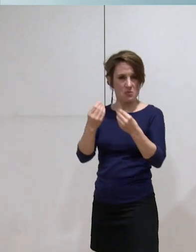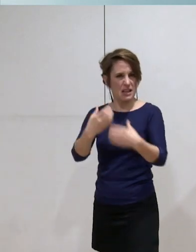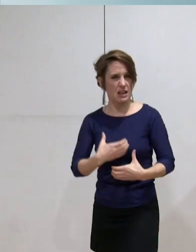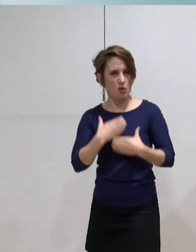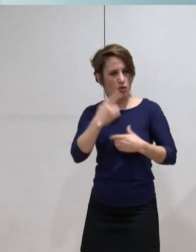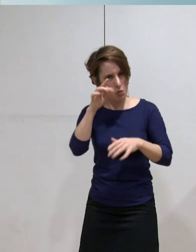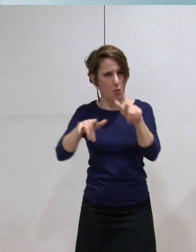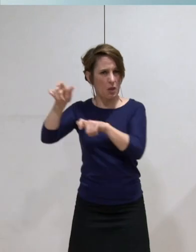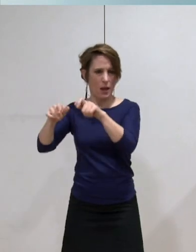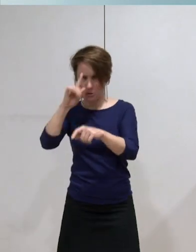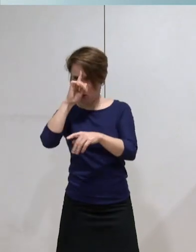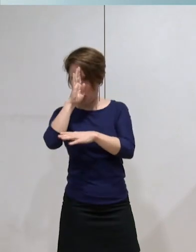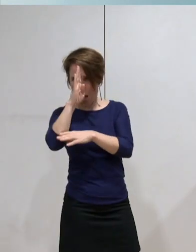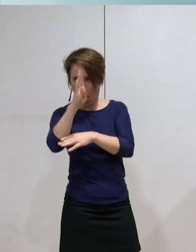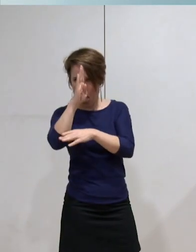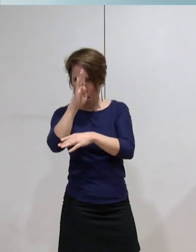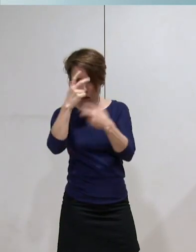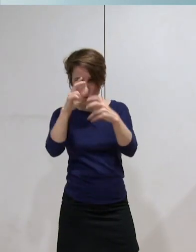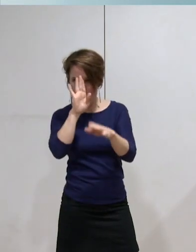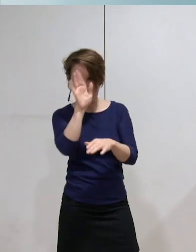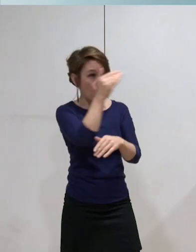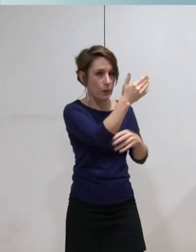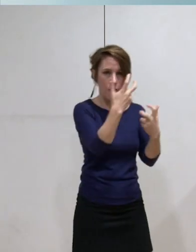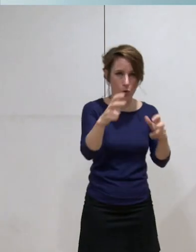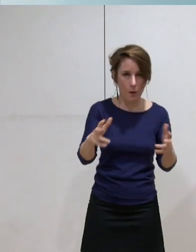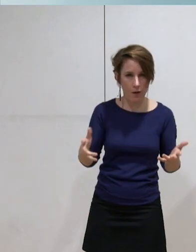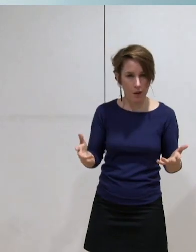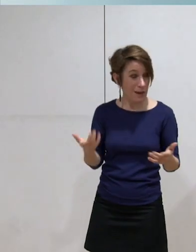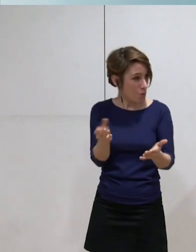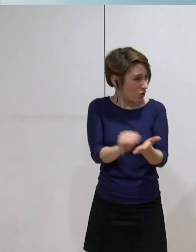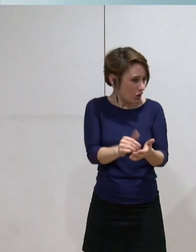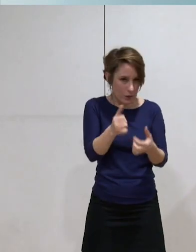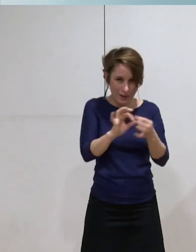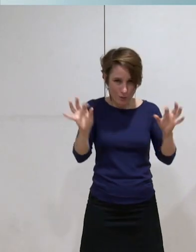Avezé beaucoup de choses j'ai pas tout noté mais voilà j'ai noté une phrase et